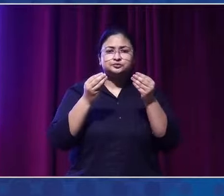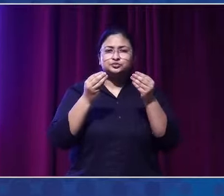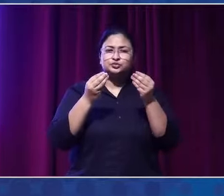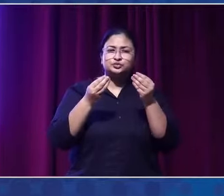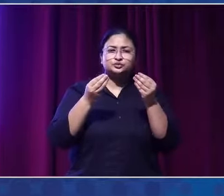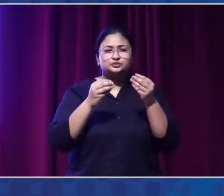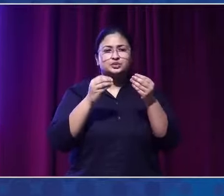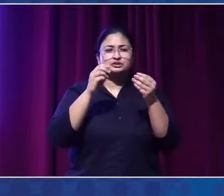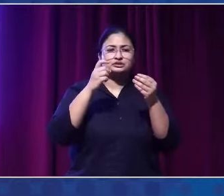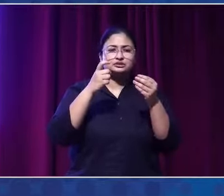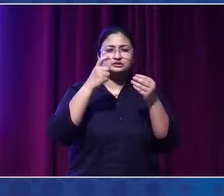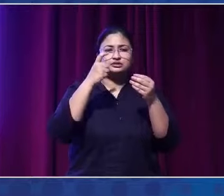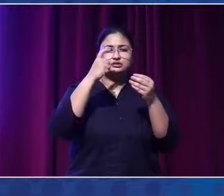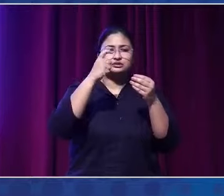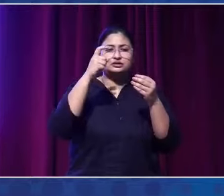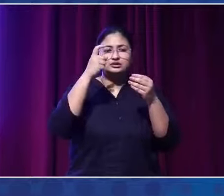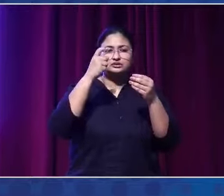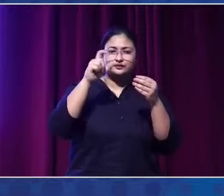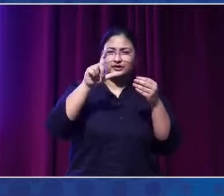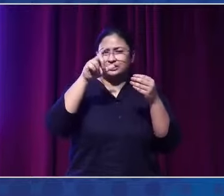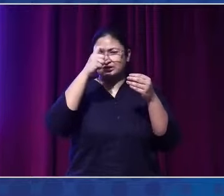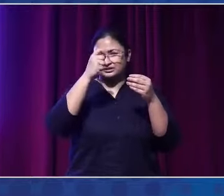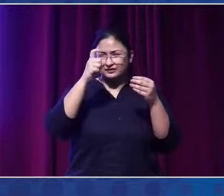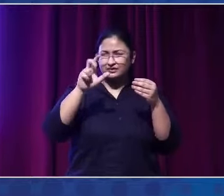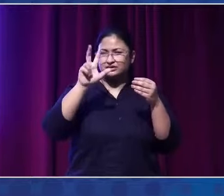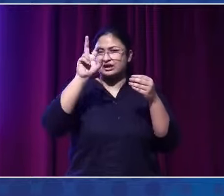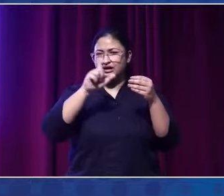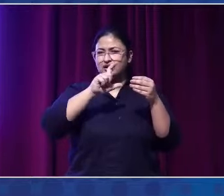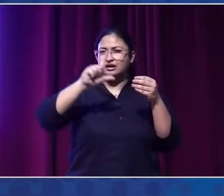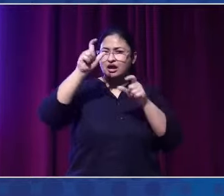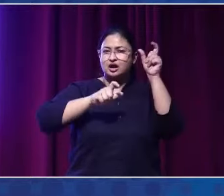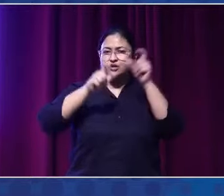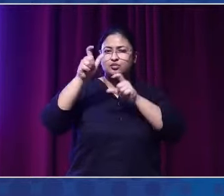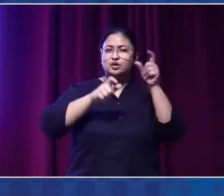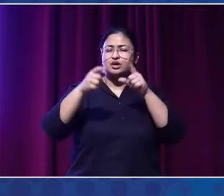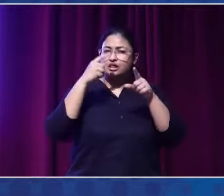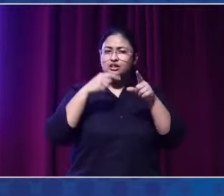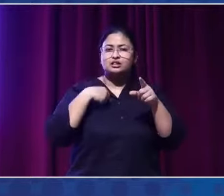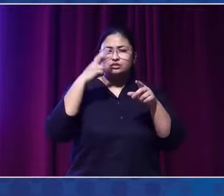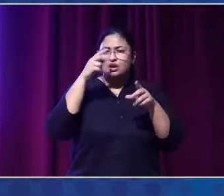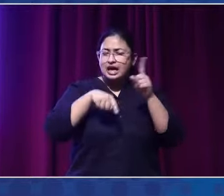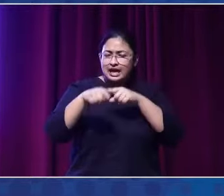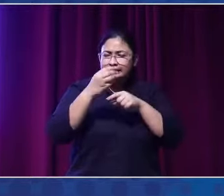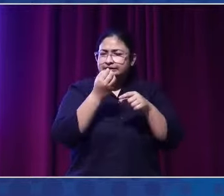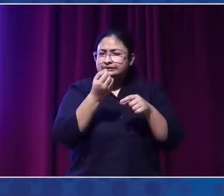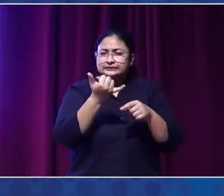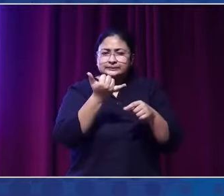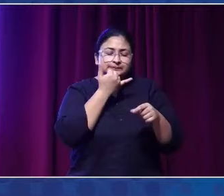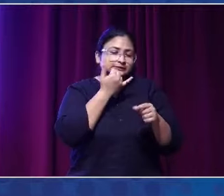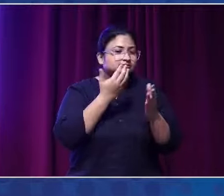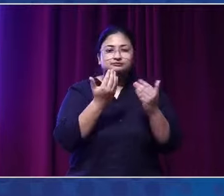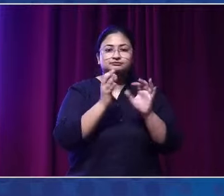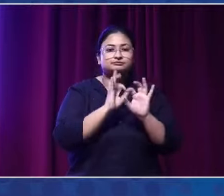70-80 लाख लोगों के बीच में ये काम हो रहा है. कहीं से कहीं तक कोई गलती इस प्रोसेस में हो ही नहीं सकती, सिस्टमिक गलती नहीं हो